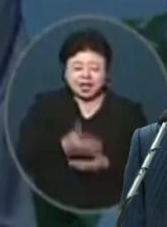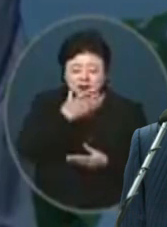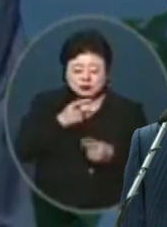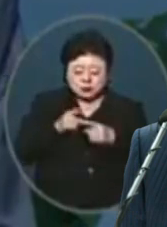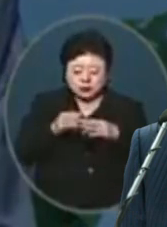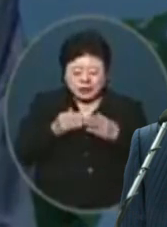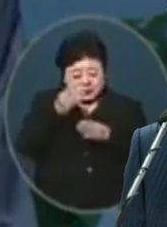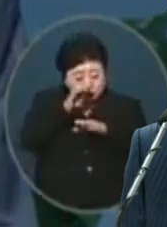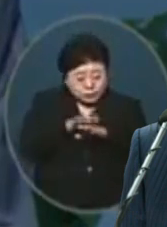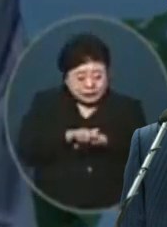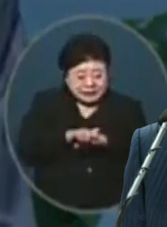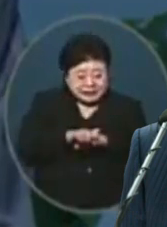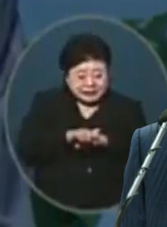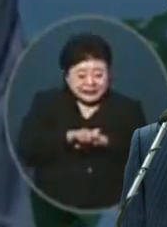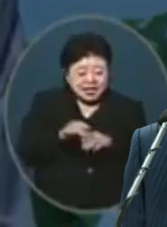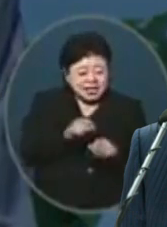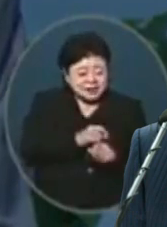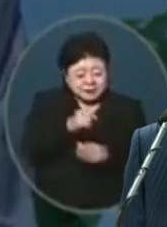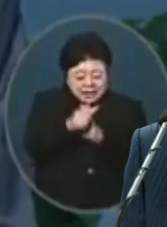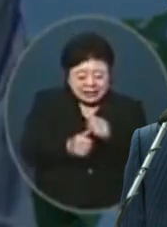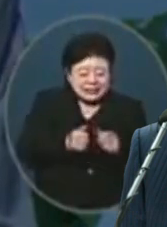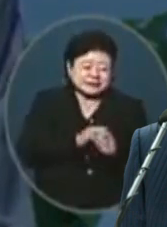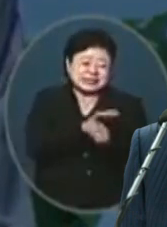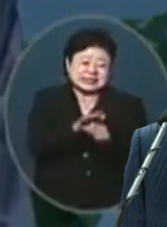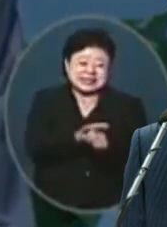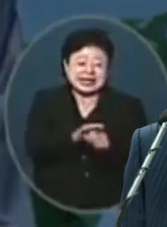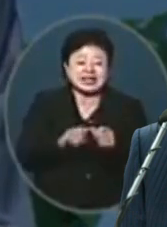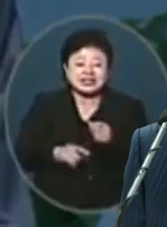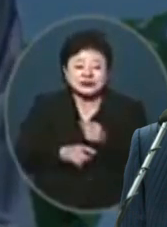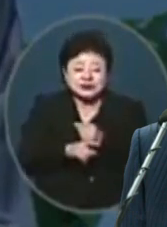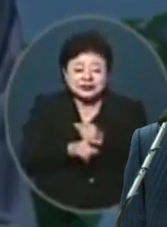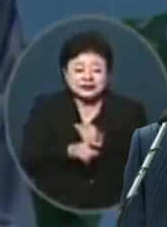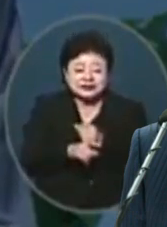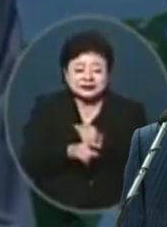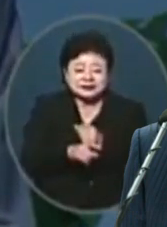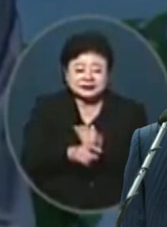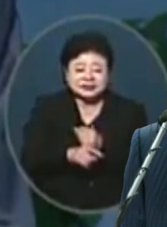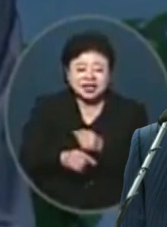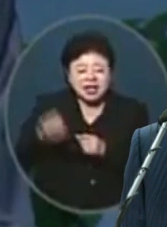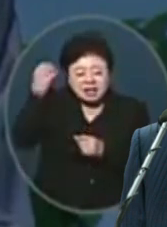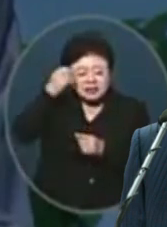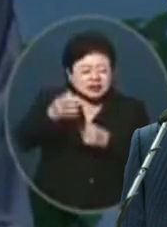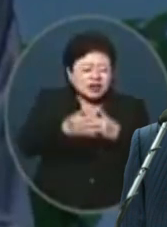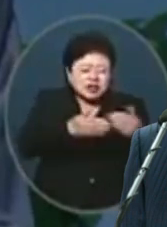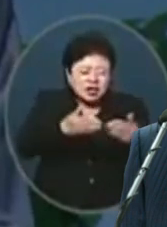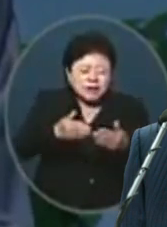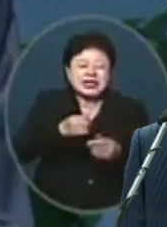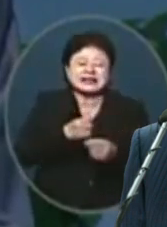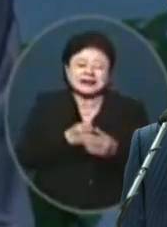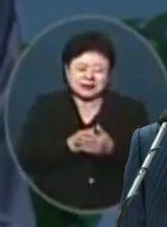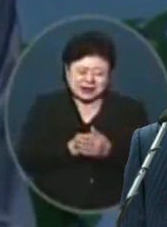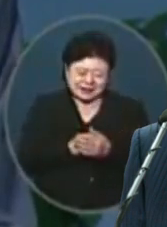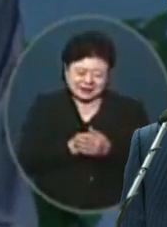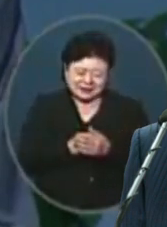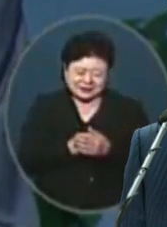교회 교인들이 특별히 하나님을 사랑하는 이유는 성령을 체험하기 때문에 그런